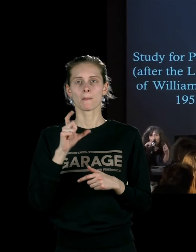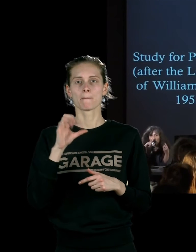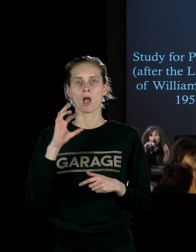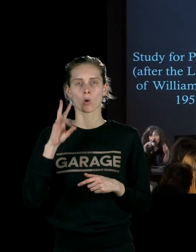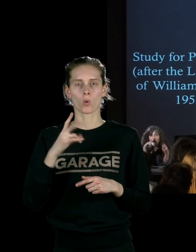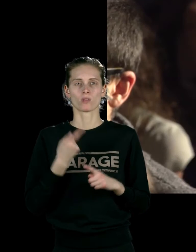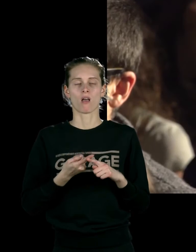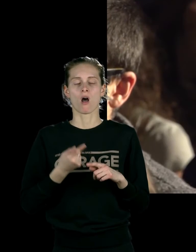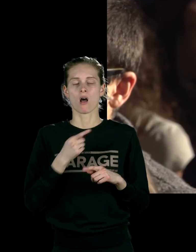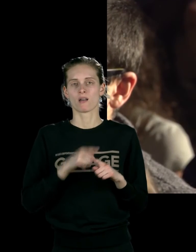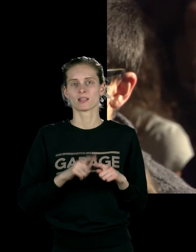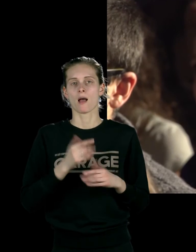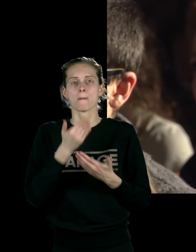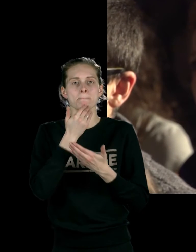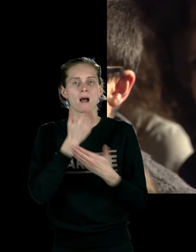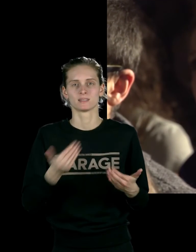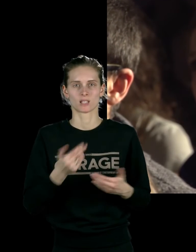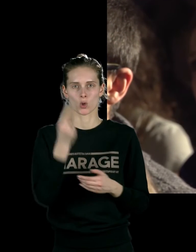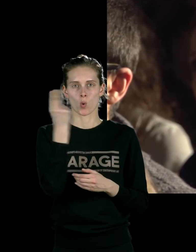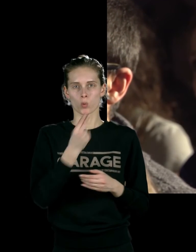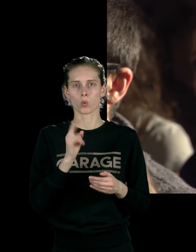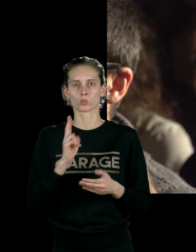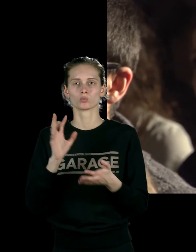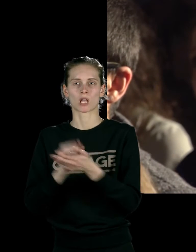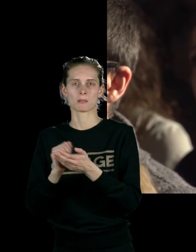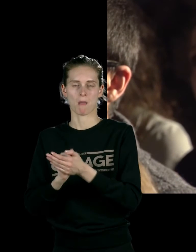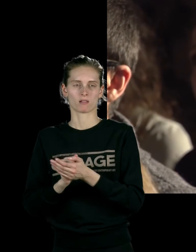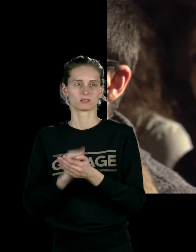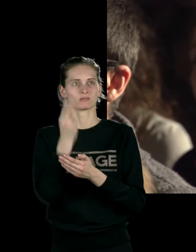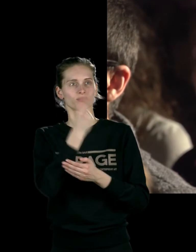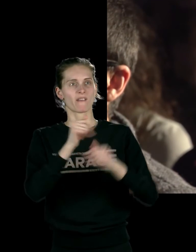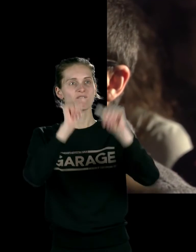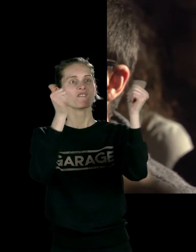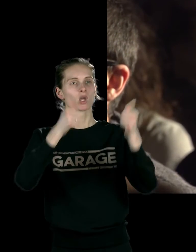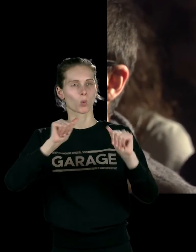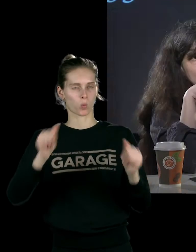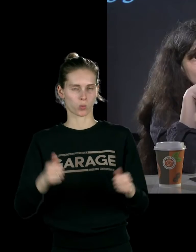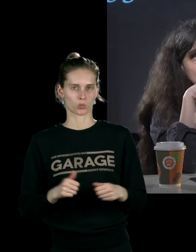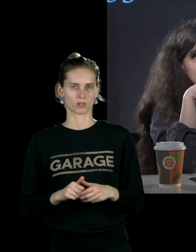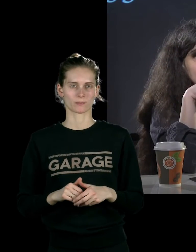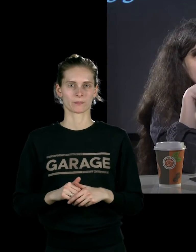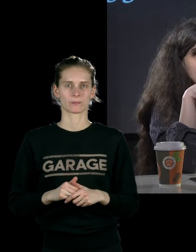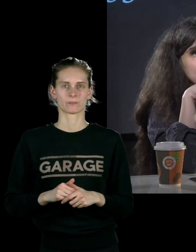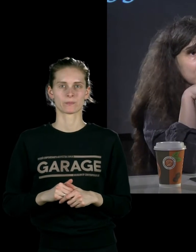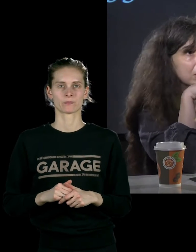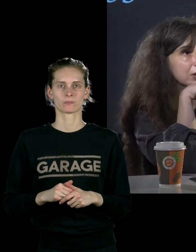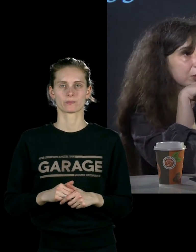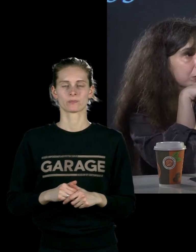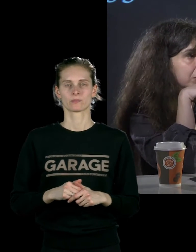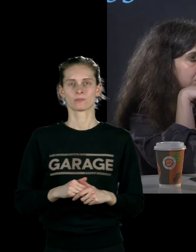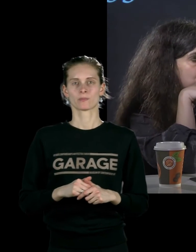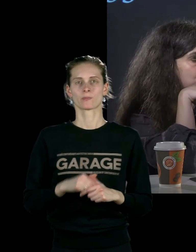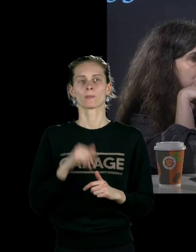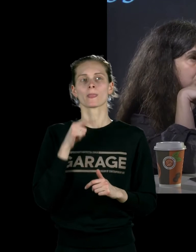художников XX века. Его расцвет его карьеры, 50-е, 60-е годы, когда он действительно становится